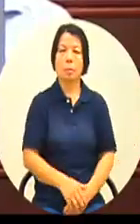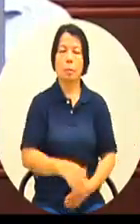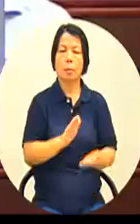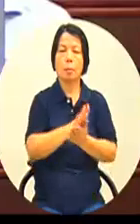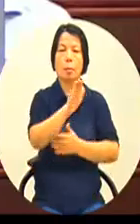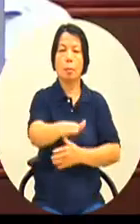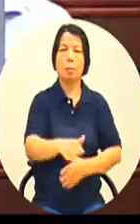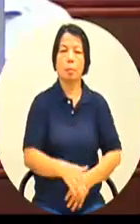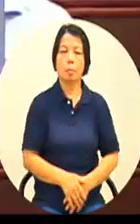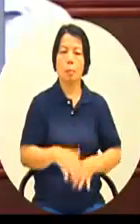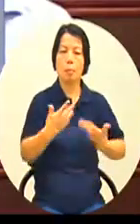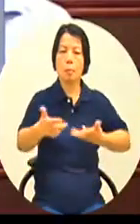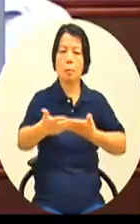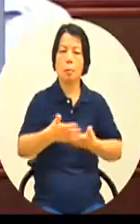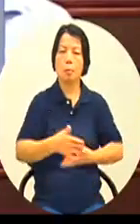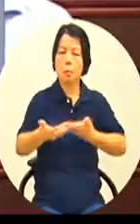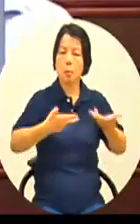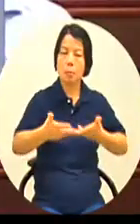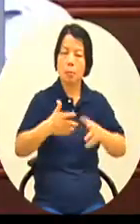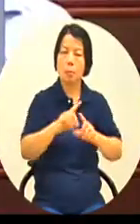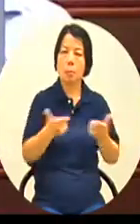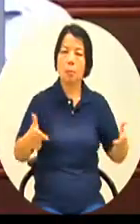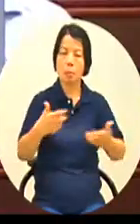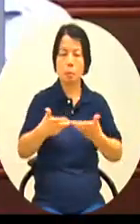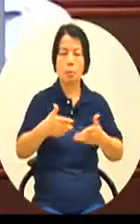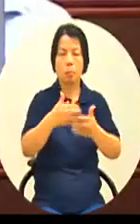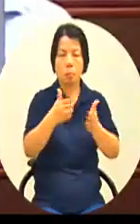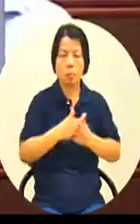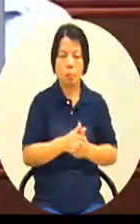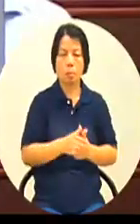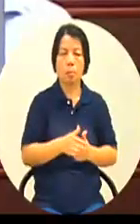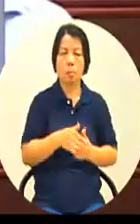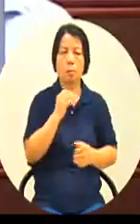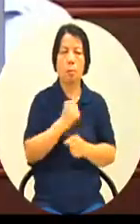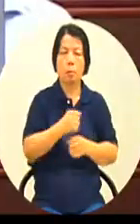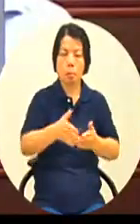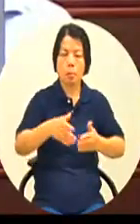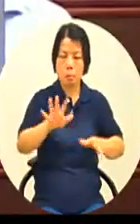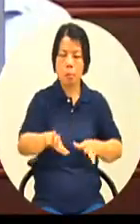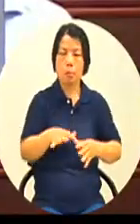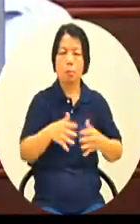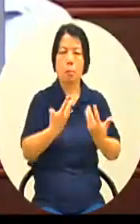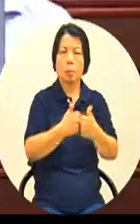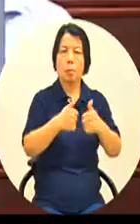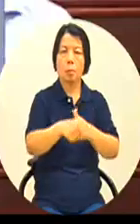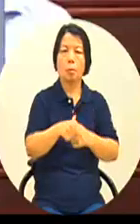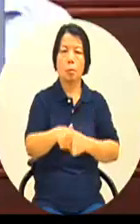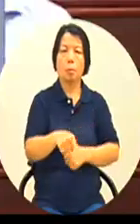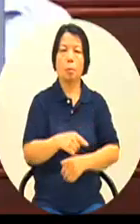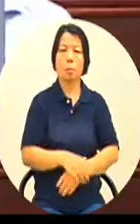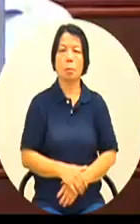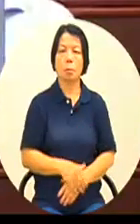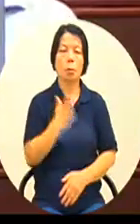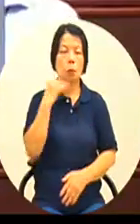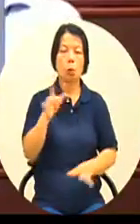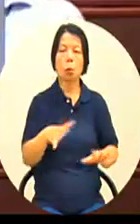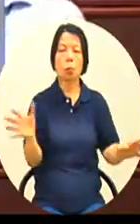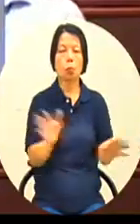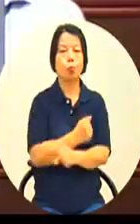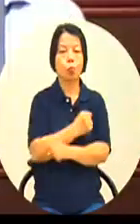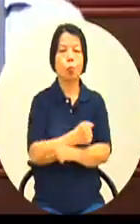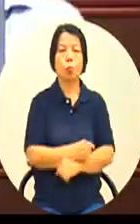来呢，还有很多事情我们都需要做，我们真的很希望这是一个机会。那这个机会如果丧失掉，其